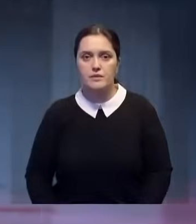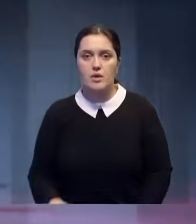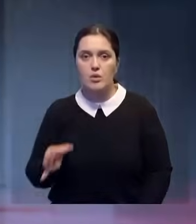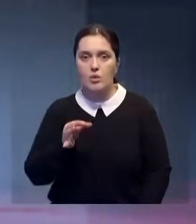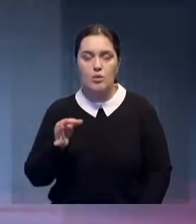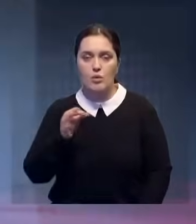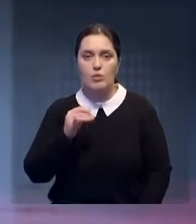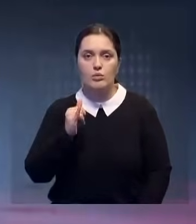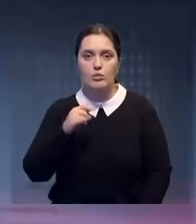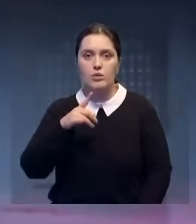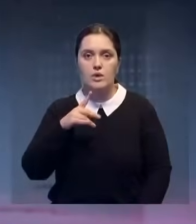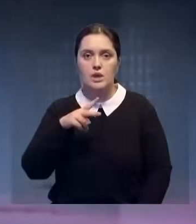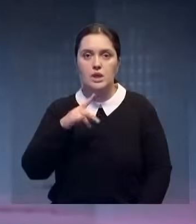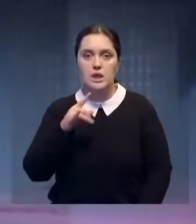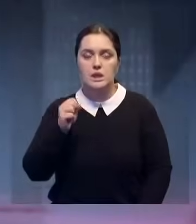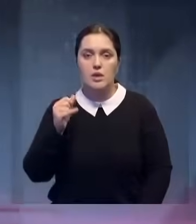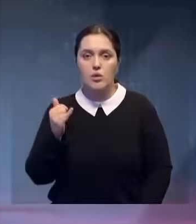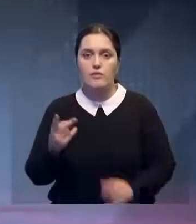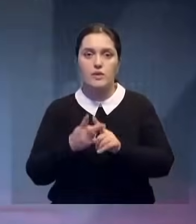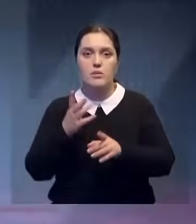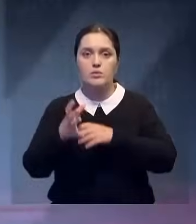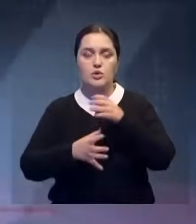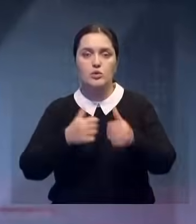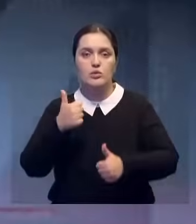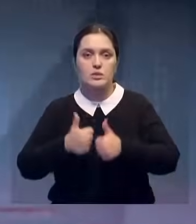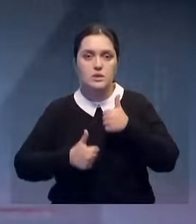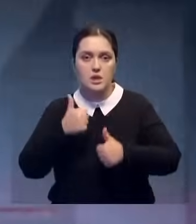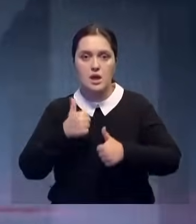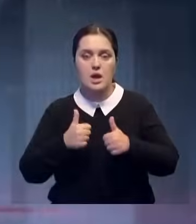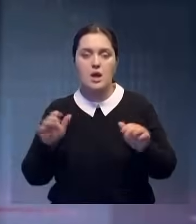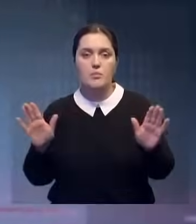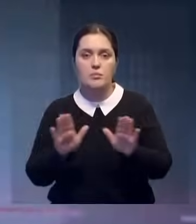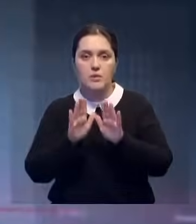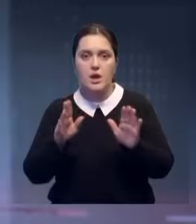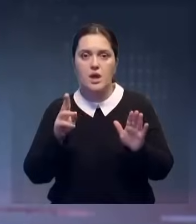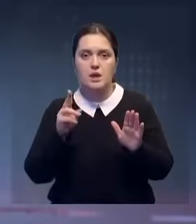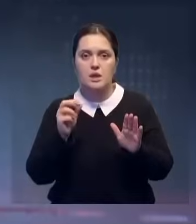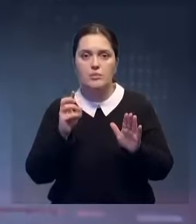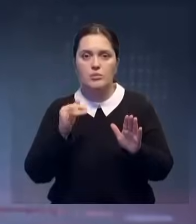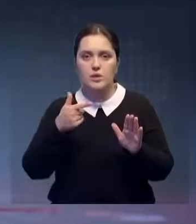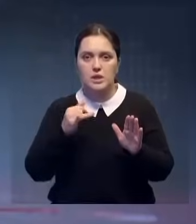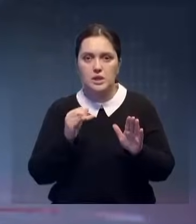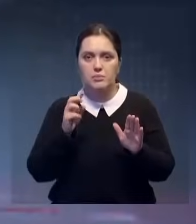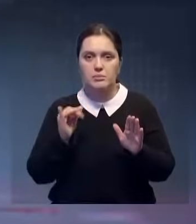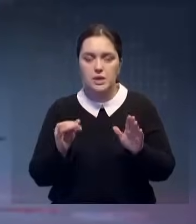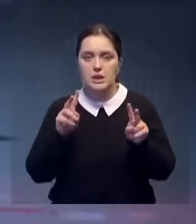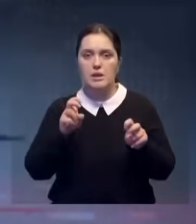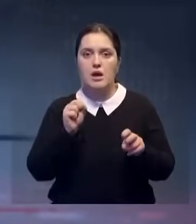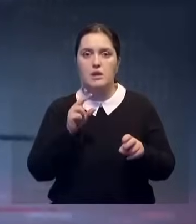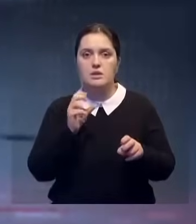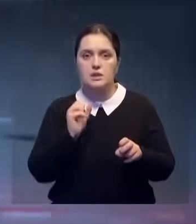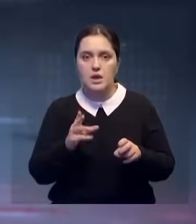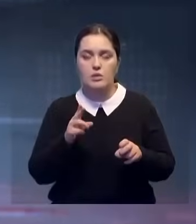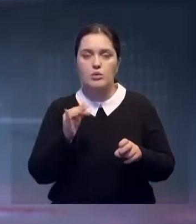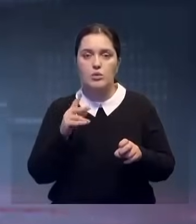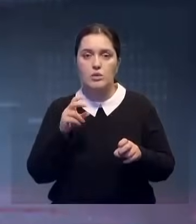В области Улутау прошел второй международный конкурс традиционных кюев имени Кетбги-би Аксакулан. На творческое